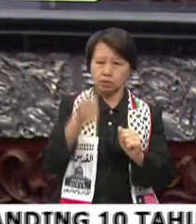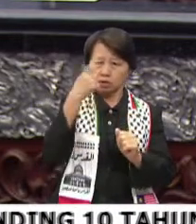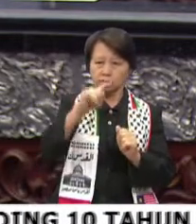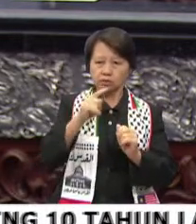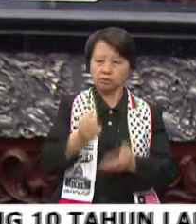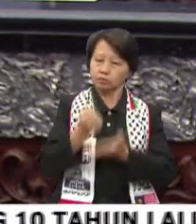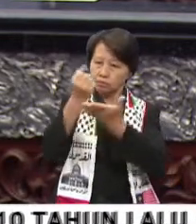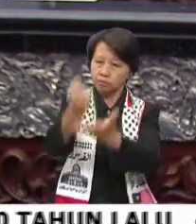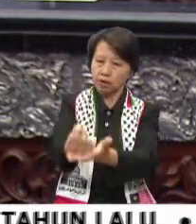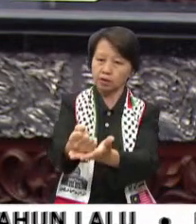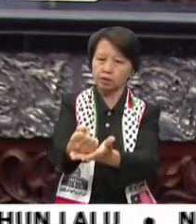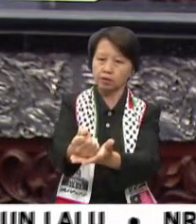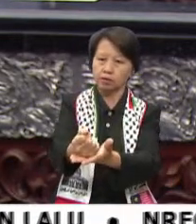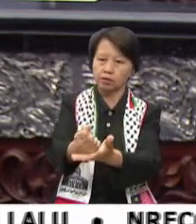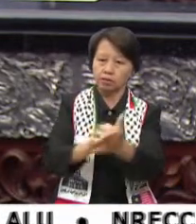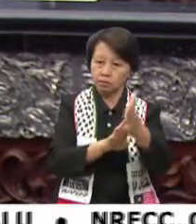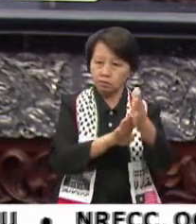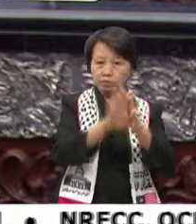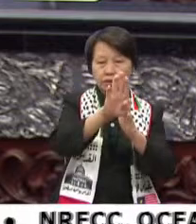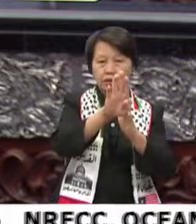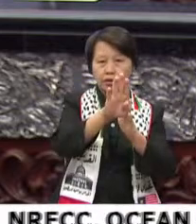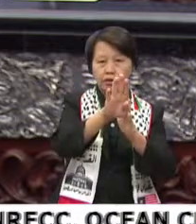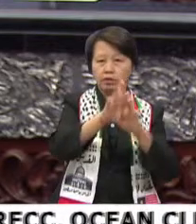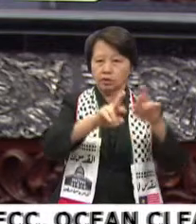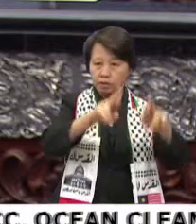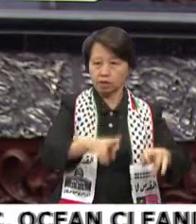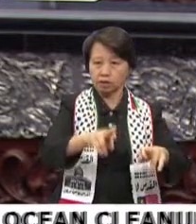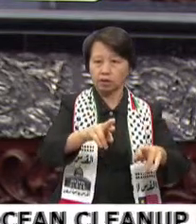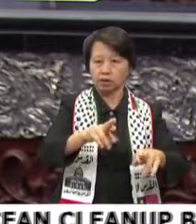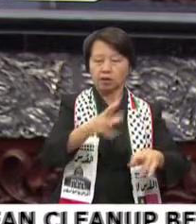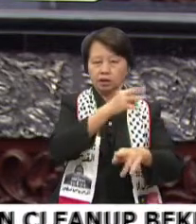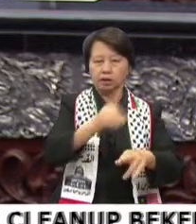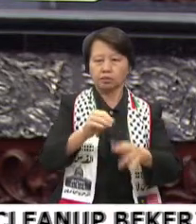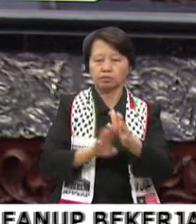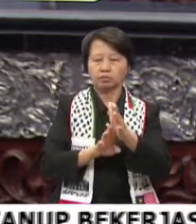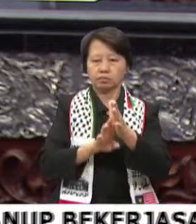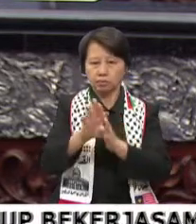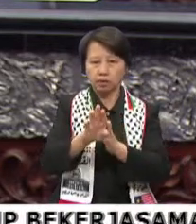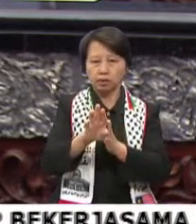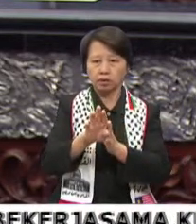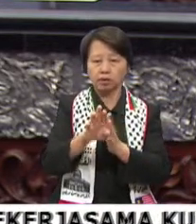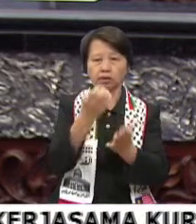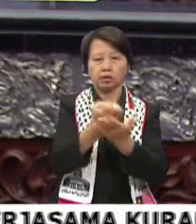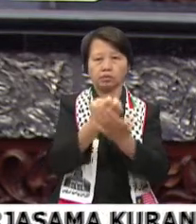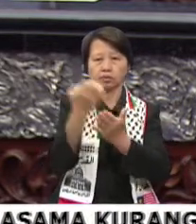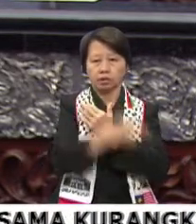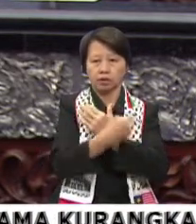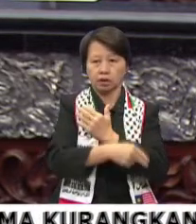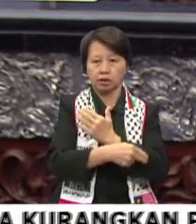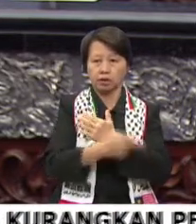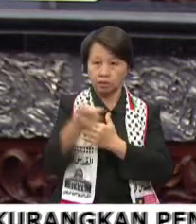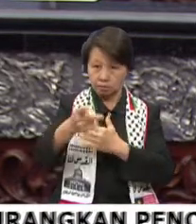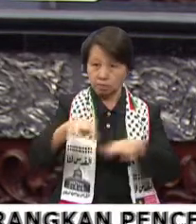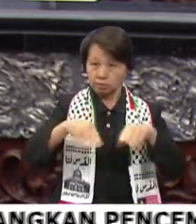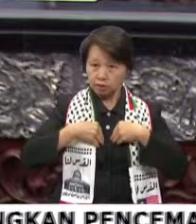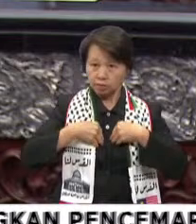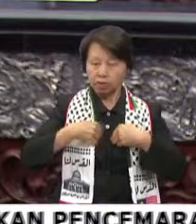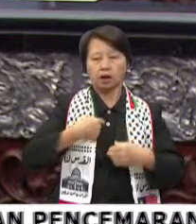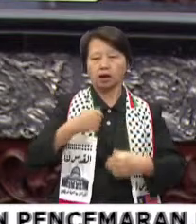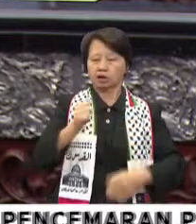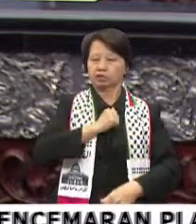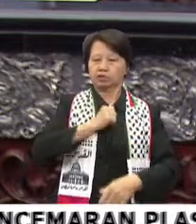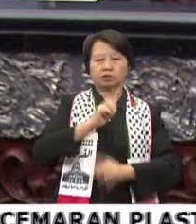untuk membantu membangun rakyat segaligus membangun ekonomi negara saya